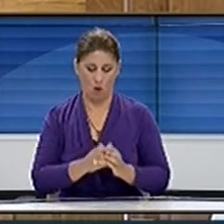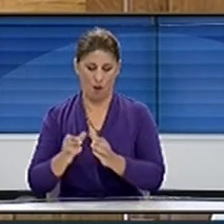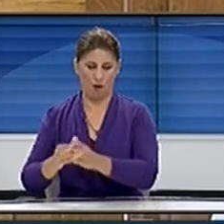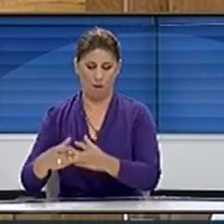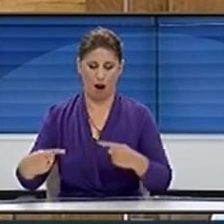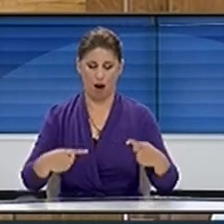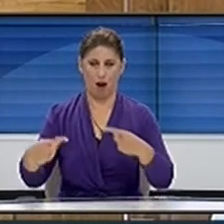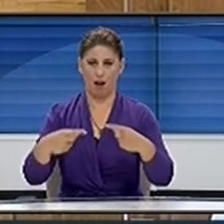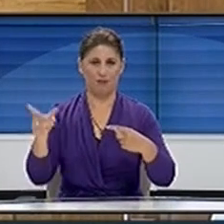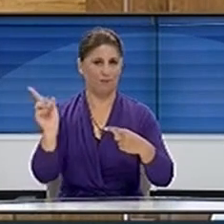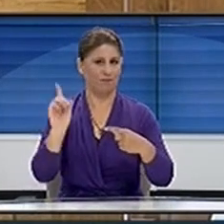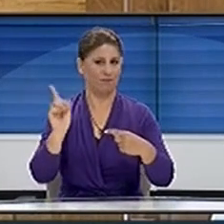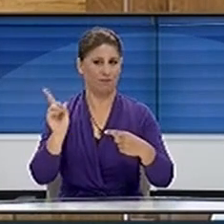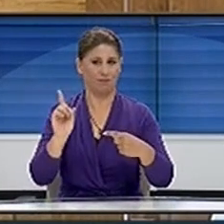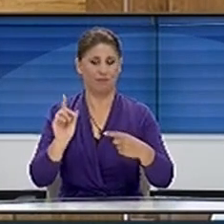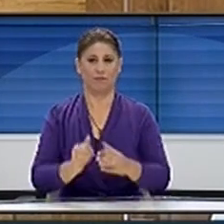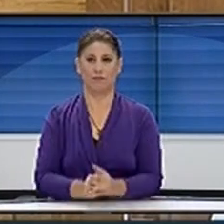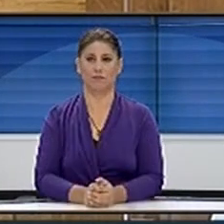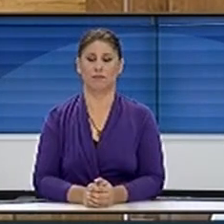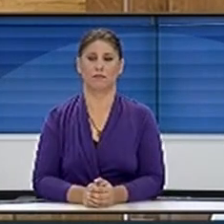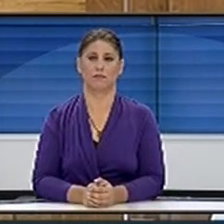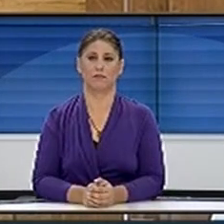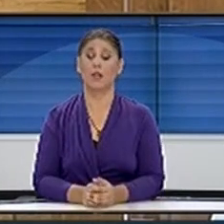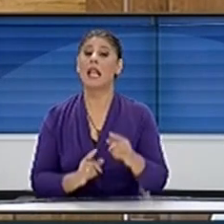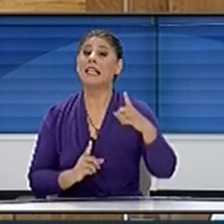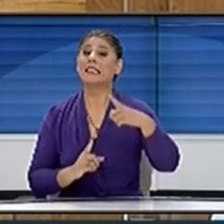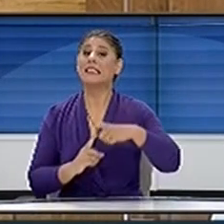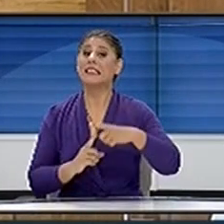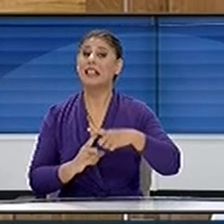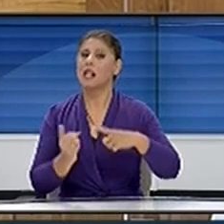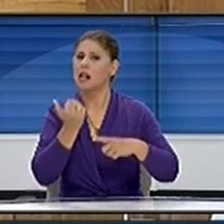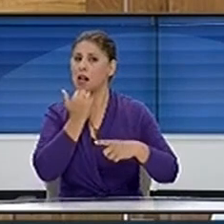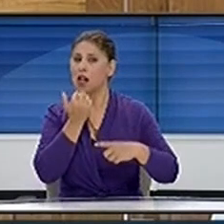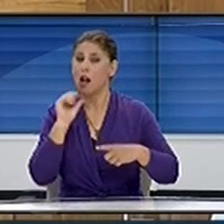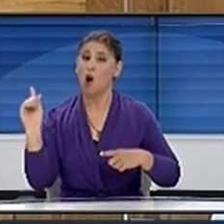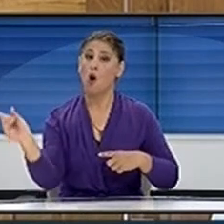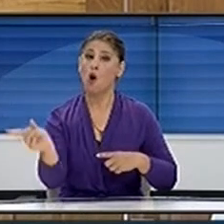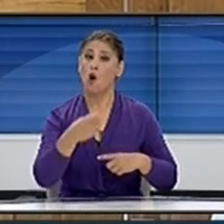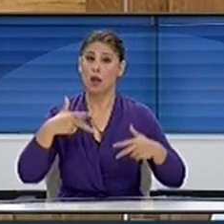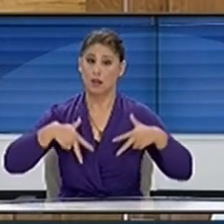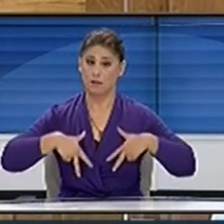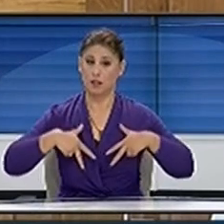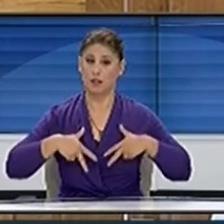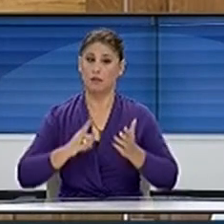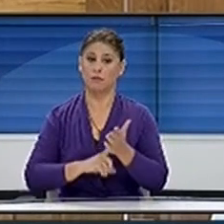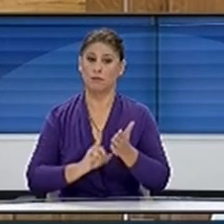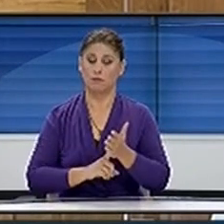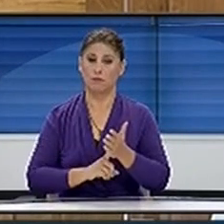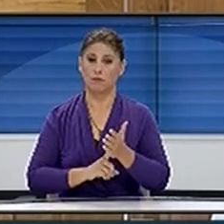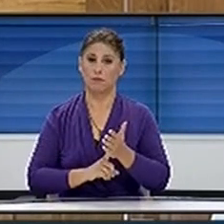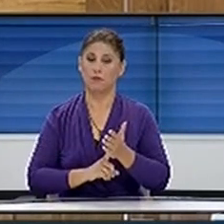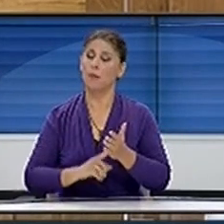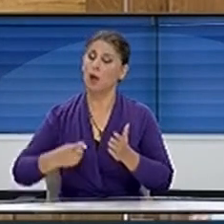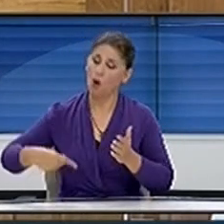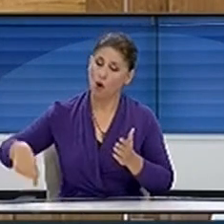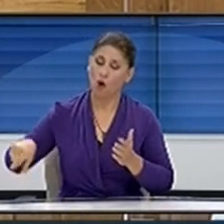ανταγωνισμούς. Γιατί τα διαχρονικά λάθη όλων των κυβερνήσεων πρέπει επιτέλους να βρουν την όριμη συλλογική τους